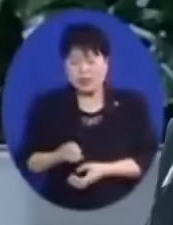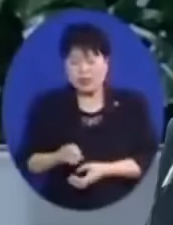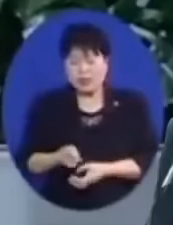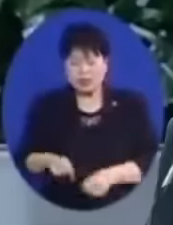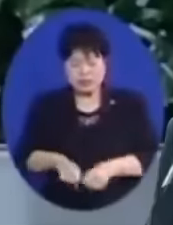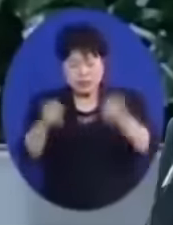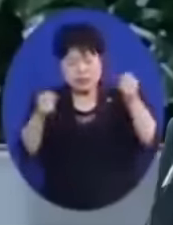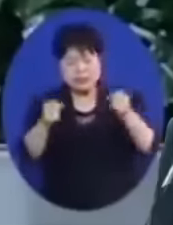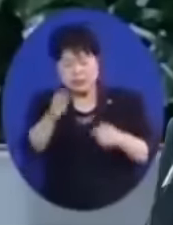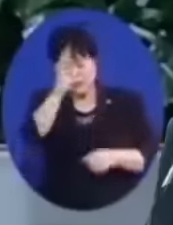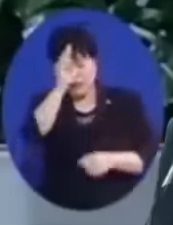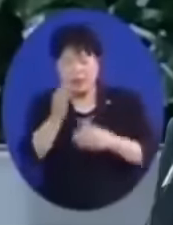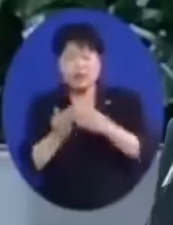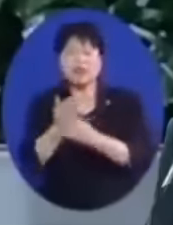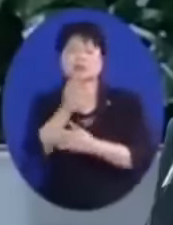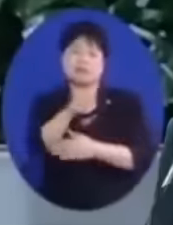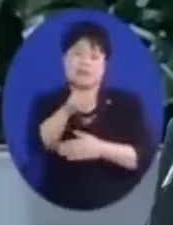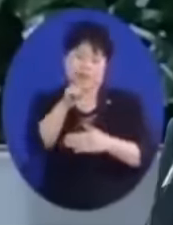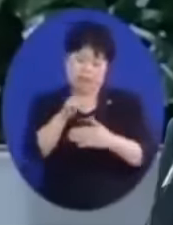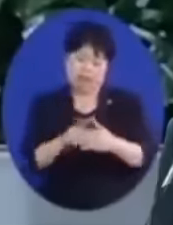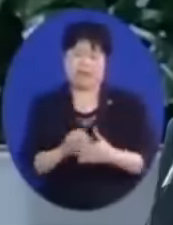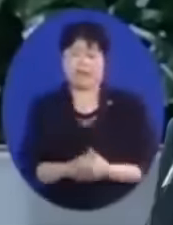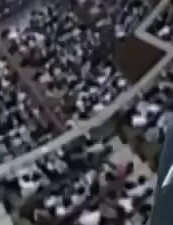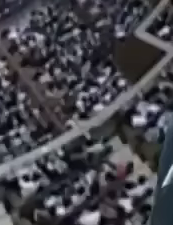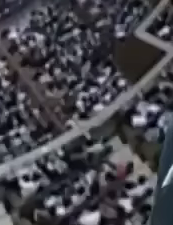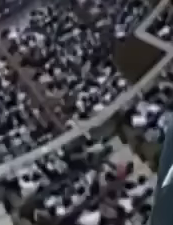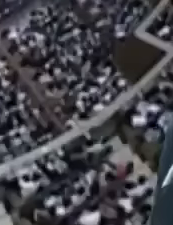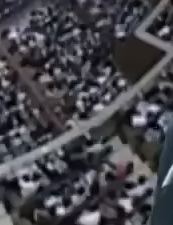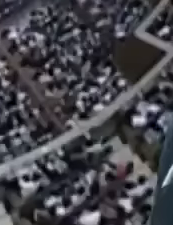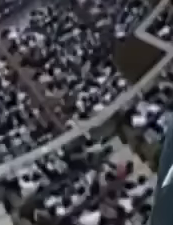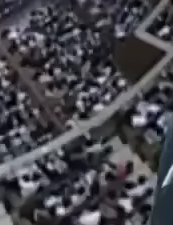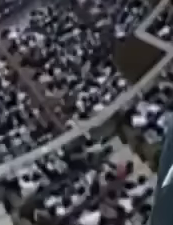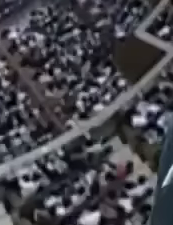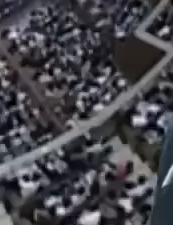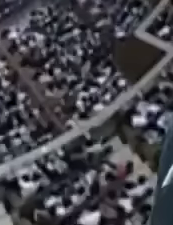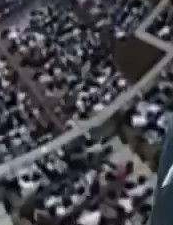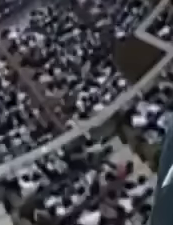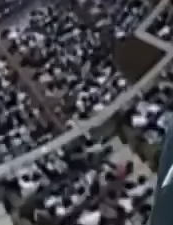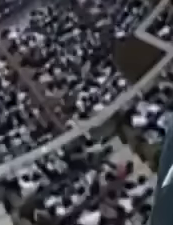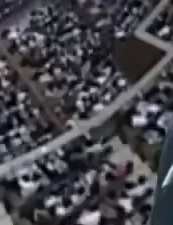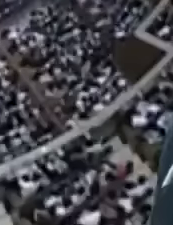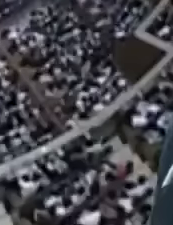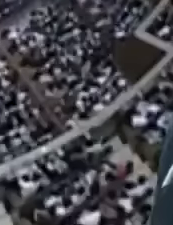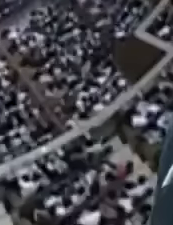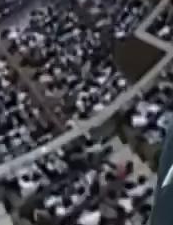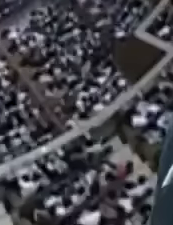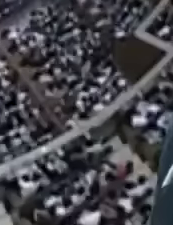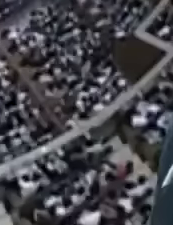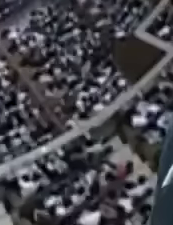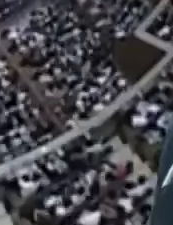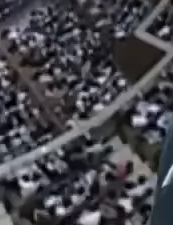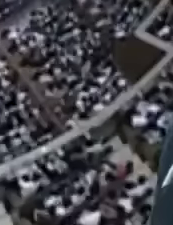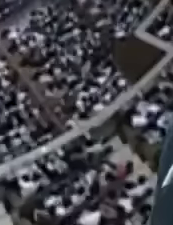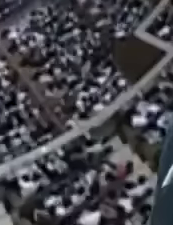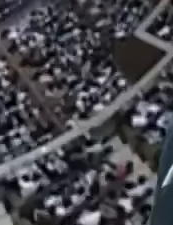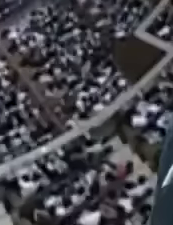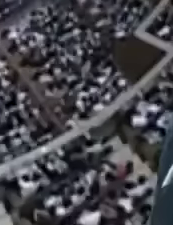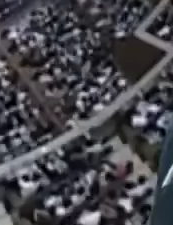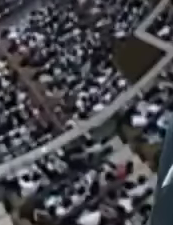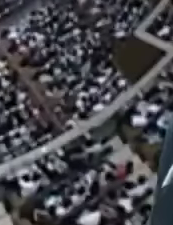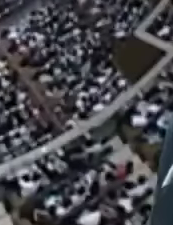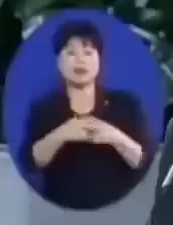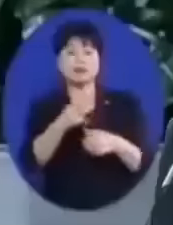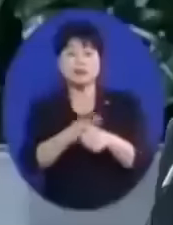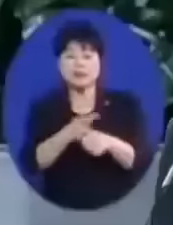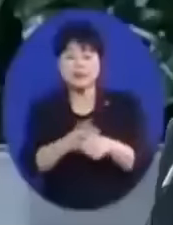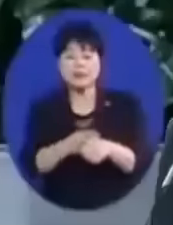마는 것입니다. 마음의 미움이 위장을 망가지게 한 것입니다. 오늘 의사들은